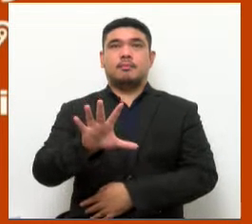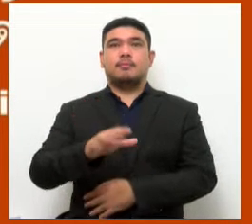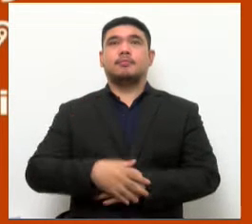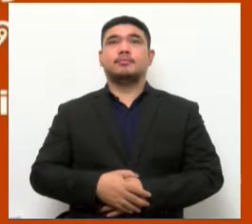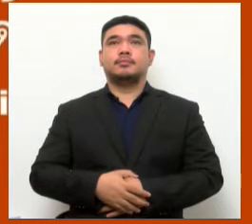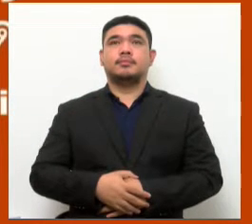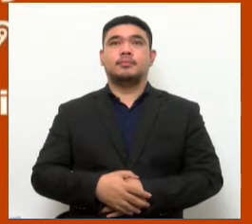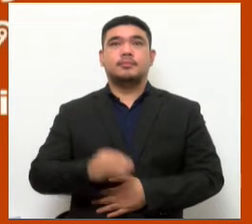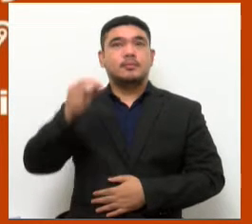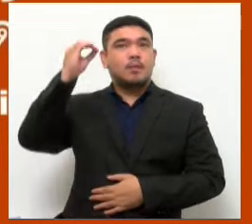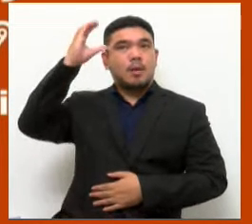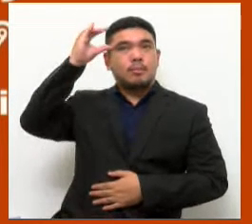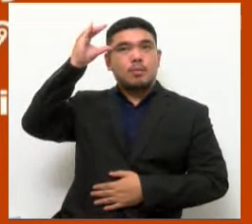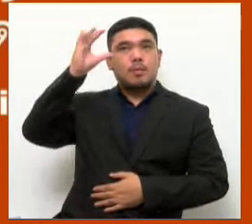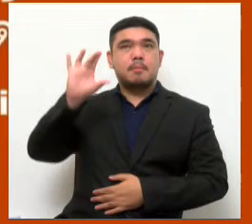85.34% ด้านสติปัญญา